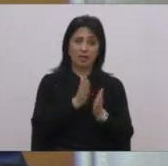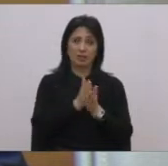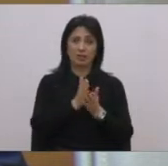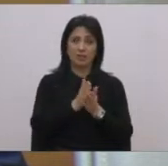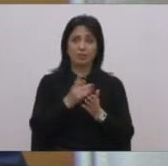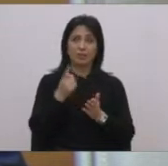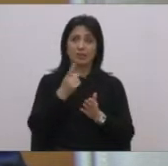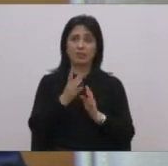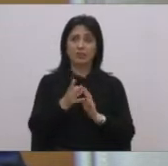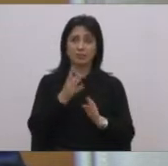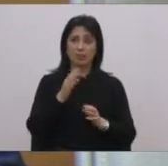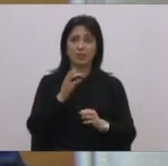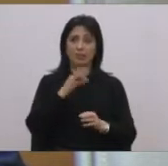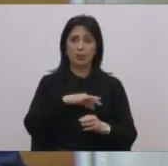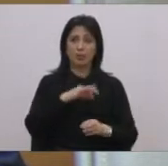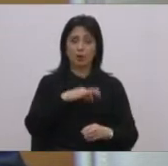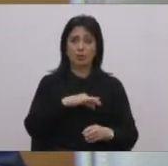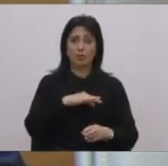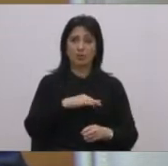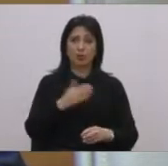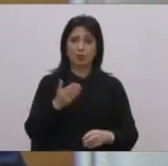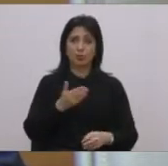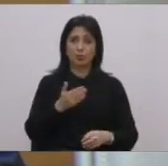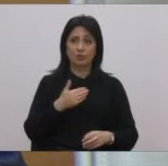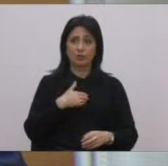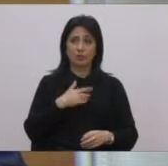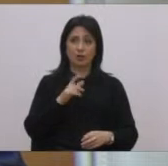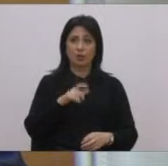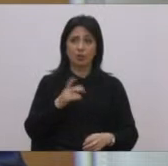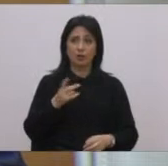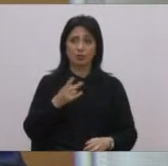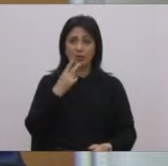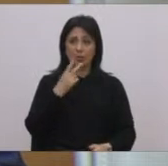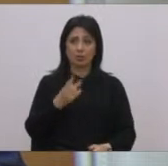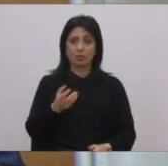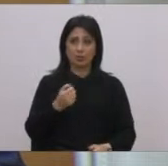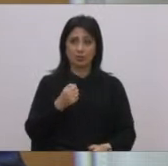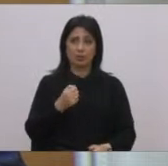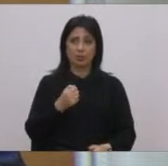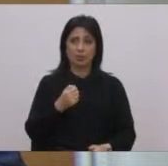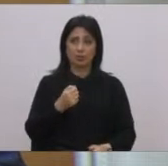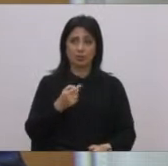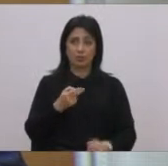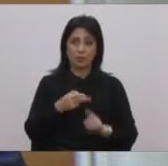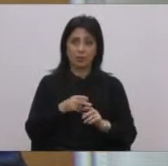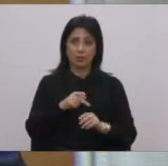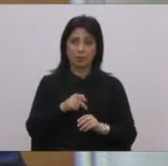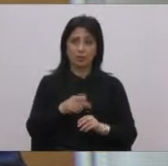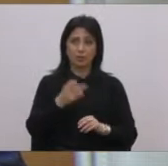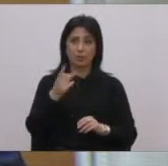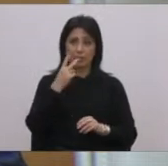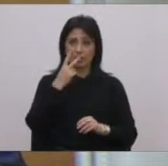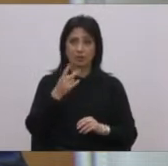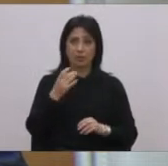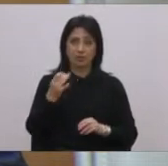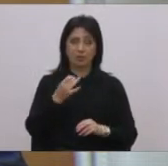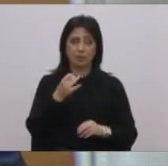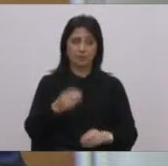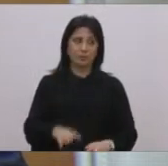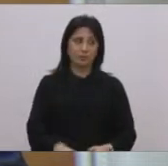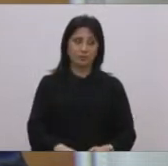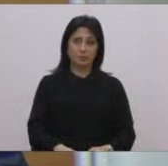მაგრამ პირველ რიგში მოგება, რომელიც ჩვენმა ხალხმა უნდა მიიღოს და ai tkveni khedva minda